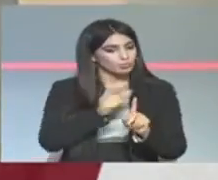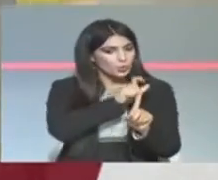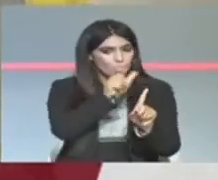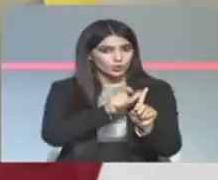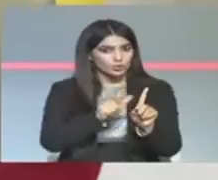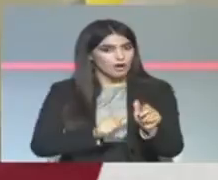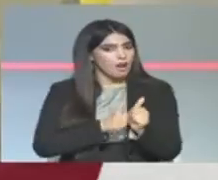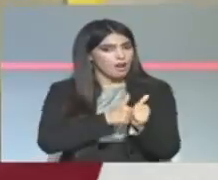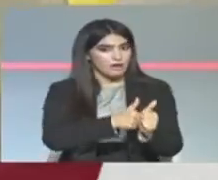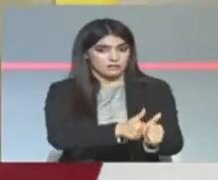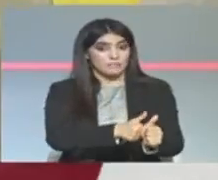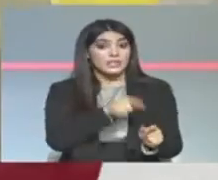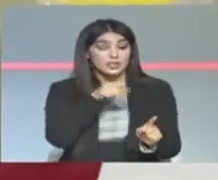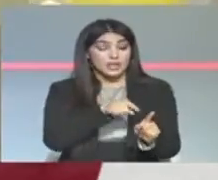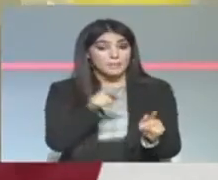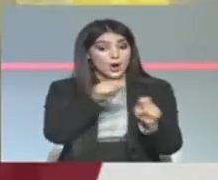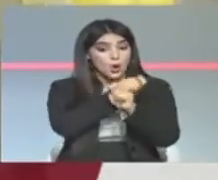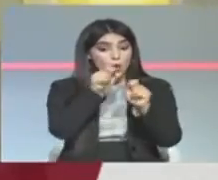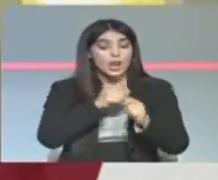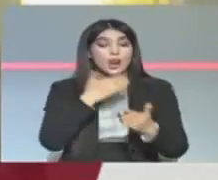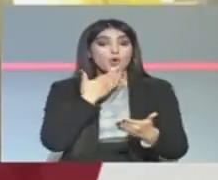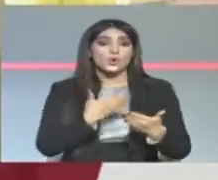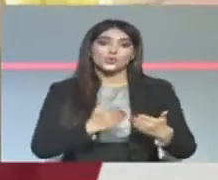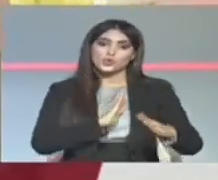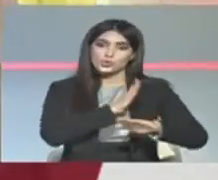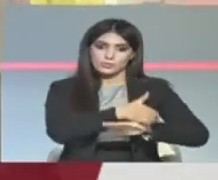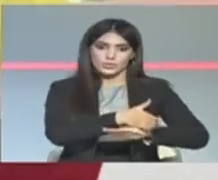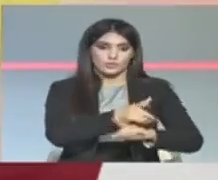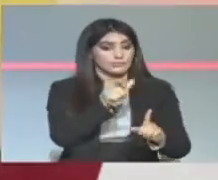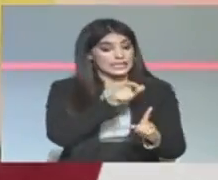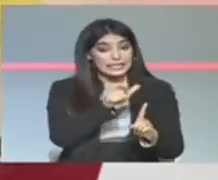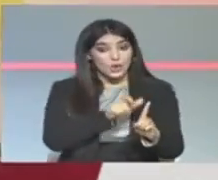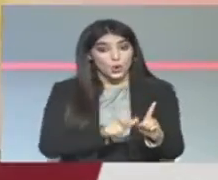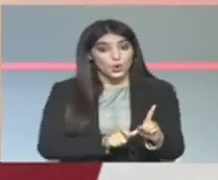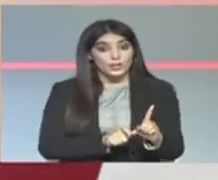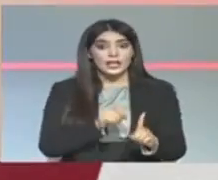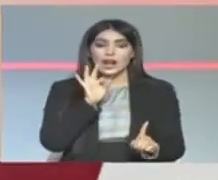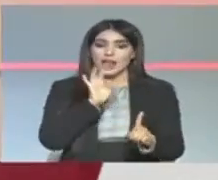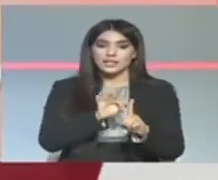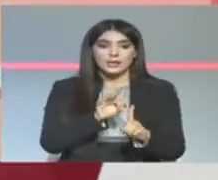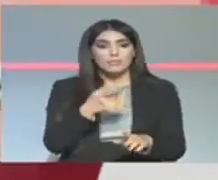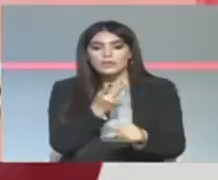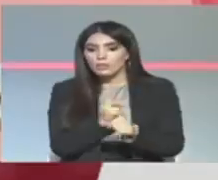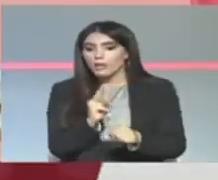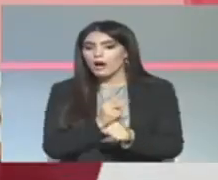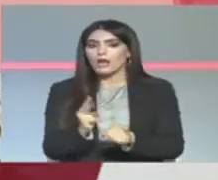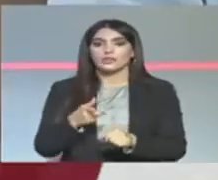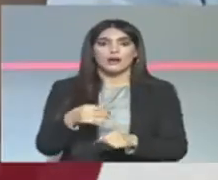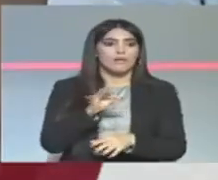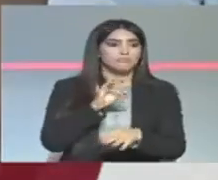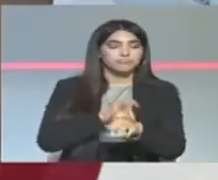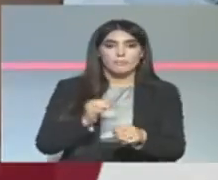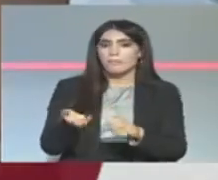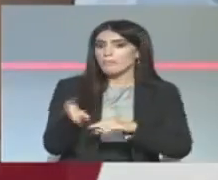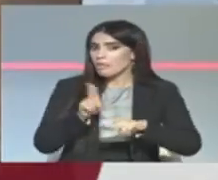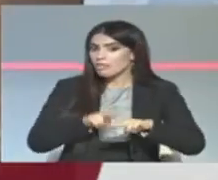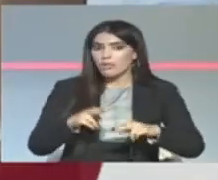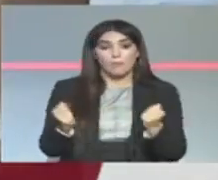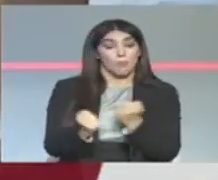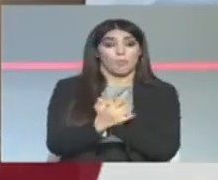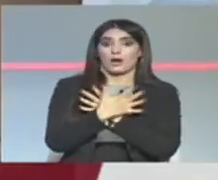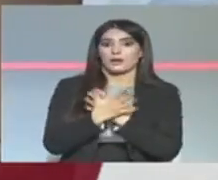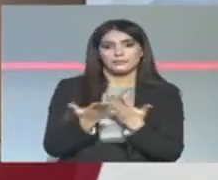الصحيه والالتزام بالمواعيد في اوقاتها لتجنب اي مخاطر محتمله على غرار حاله